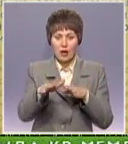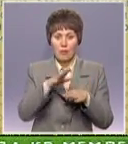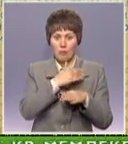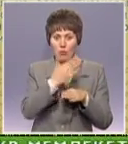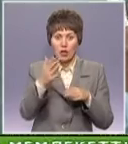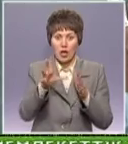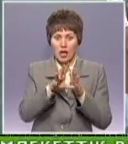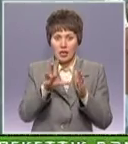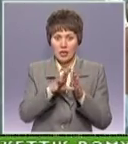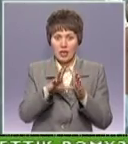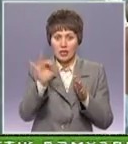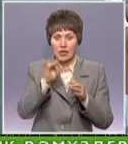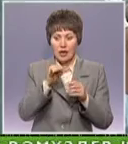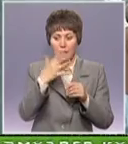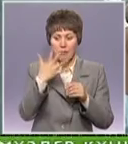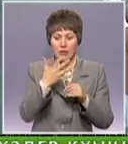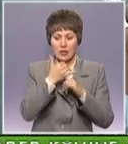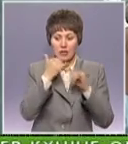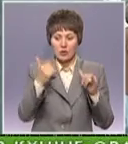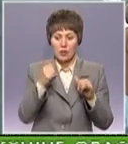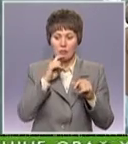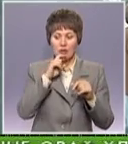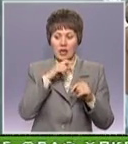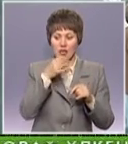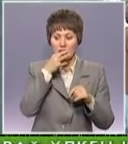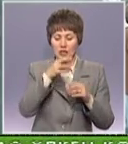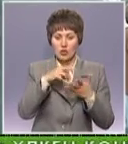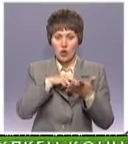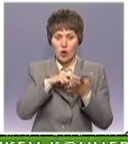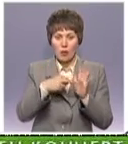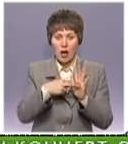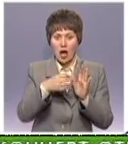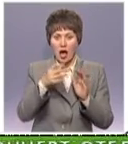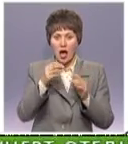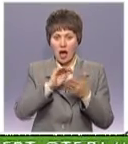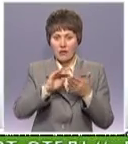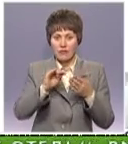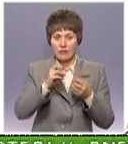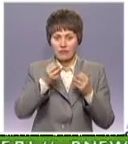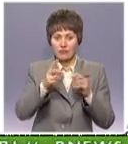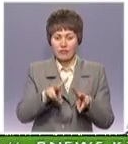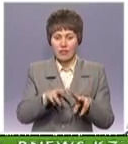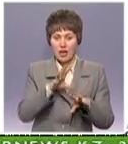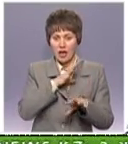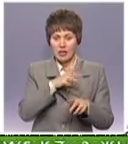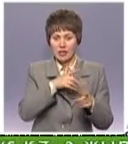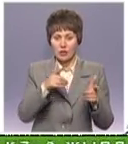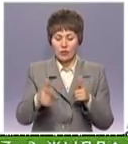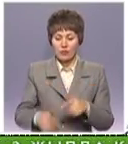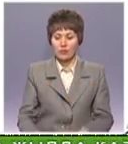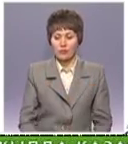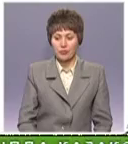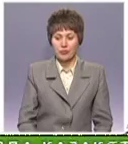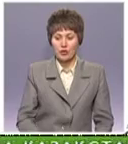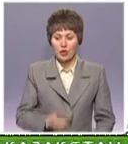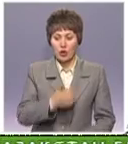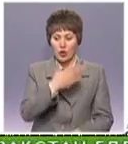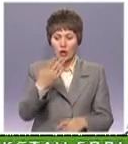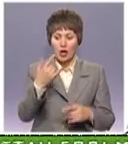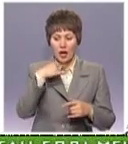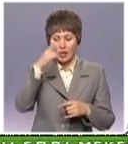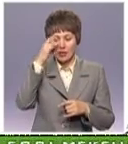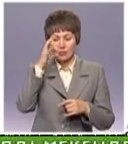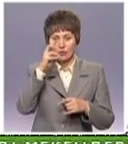Бұлар электроэнергиясын 5 есеге дейін үнемдейді дейді жоба авторы. Бұл шамшырақтар қазіргі таңда